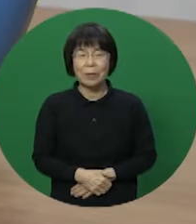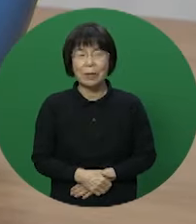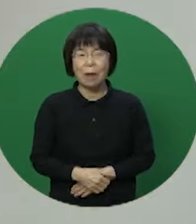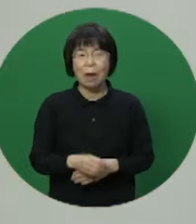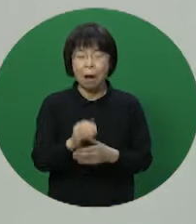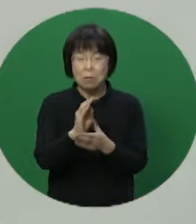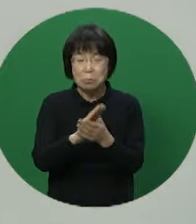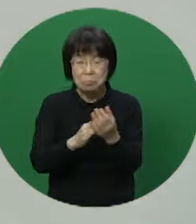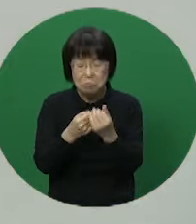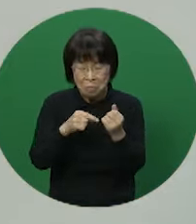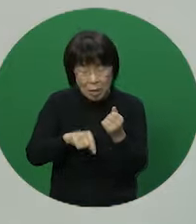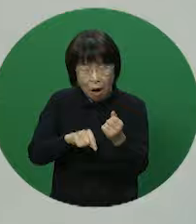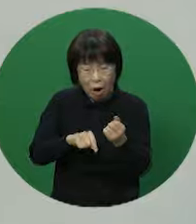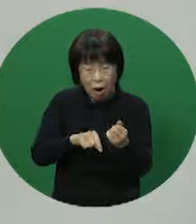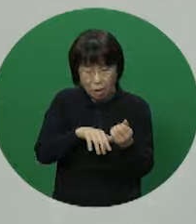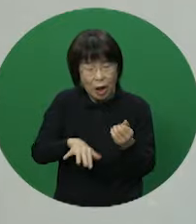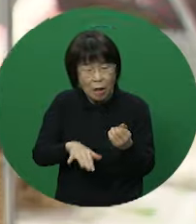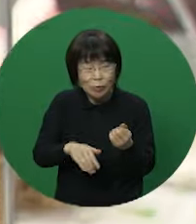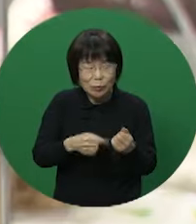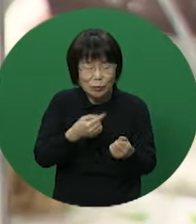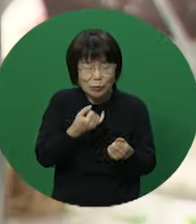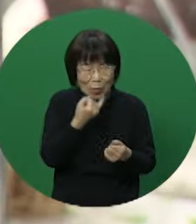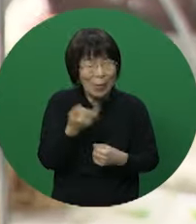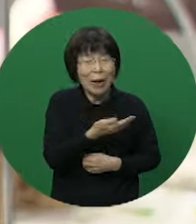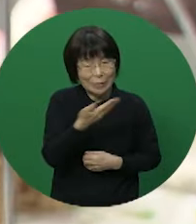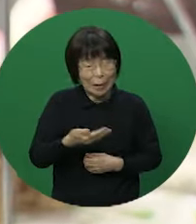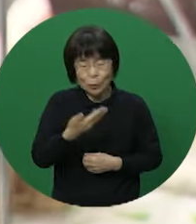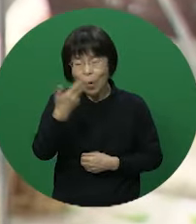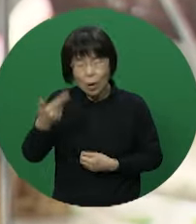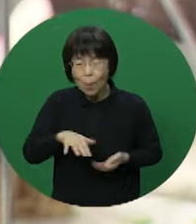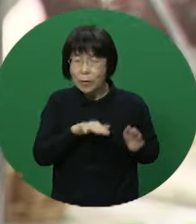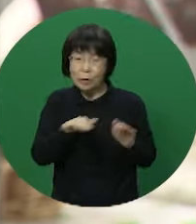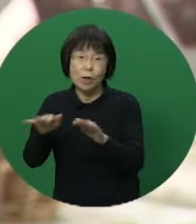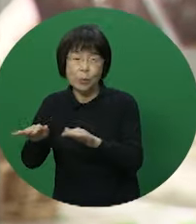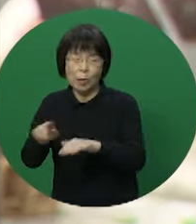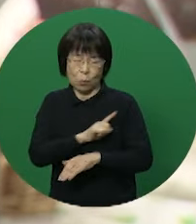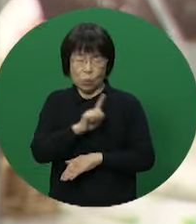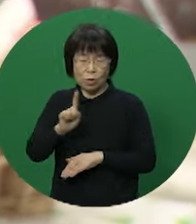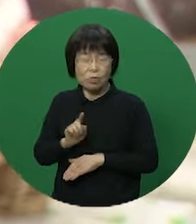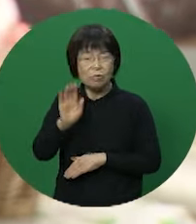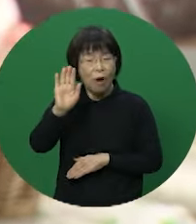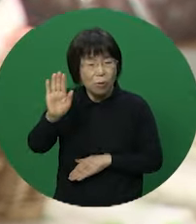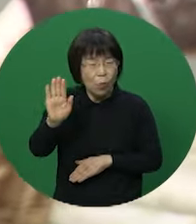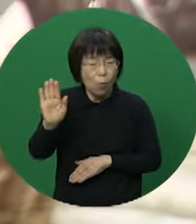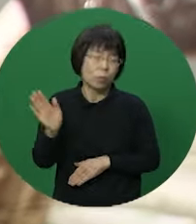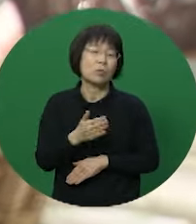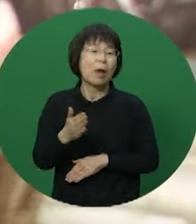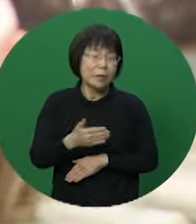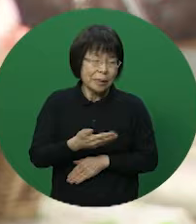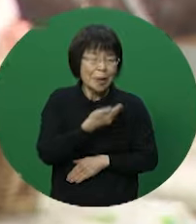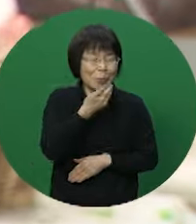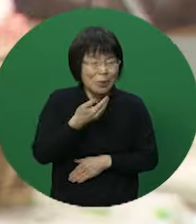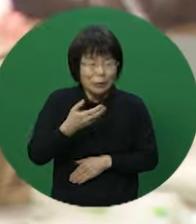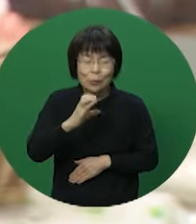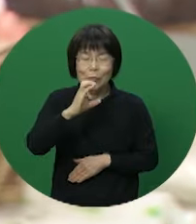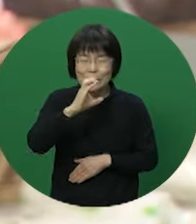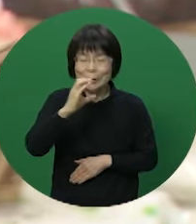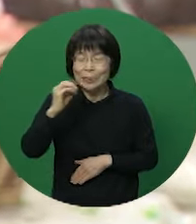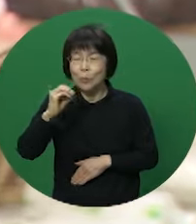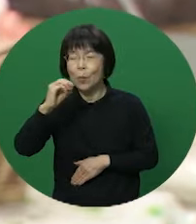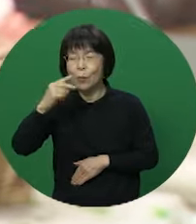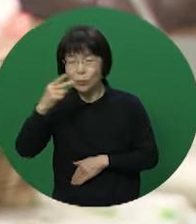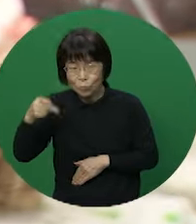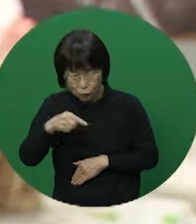ます。石鹸というのは排水が海とか川に流れても大体1日ほどで水と二酸化炭素に分解されます